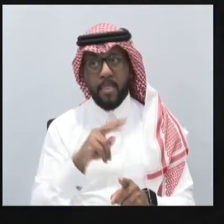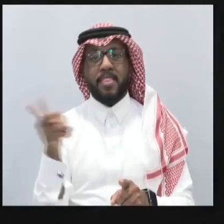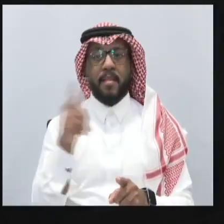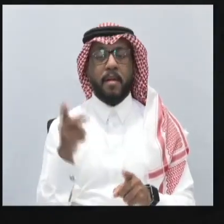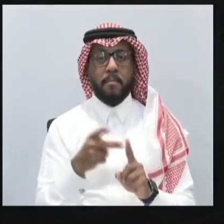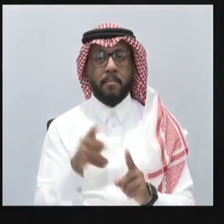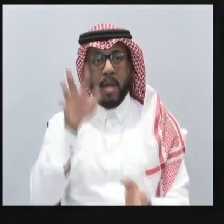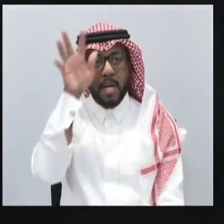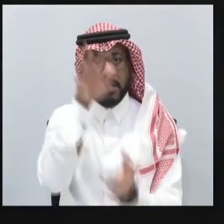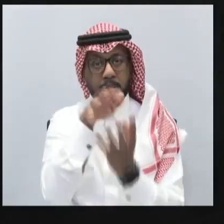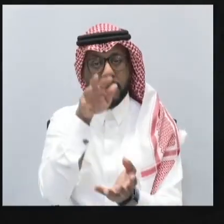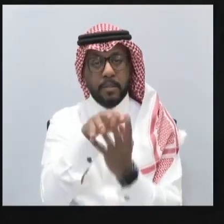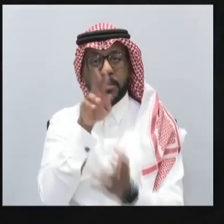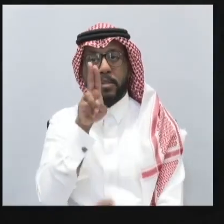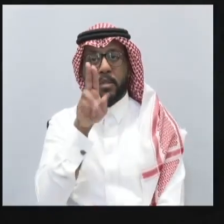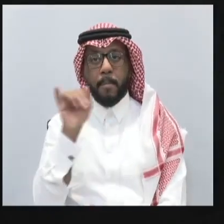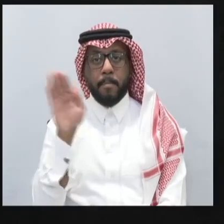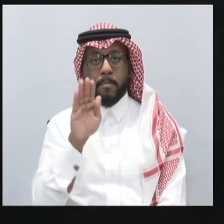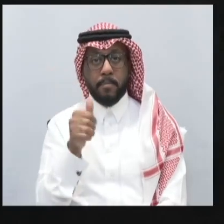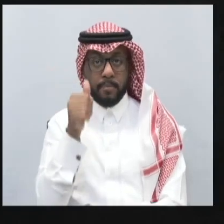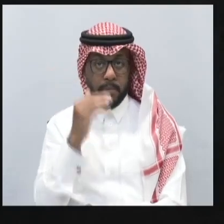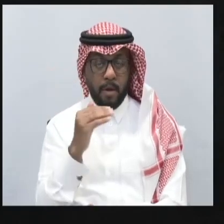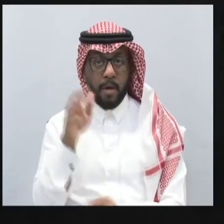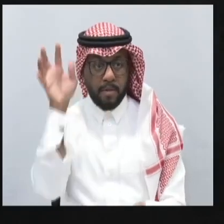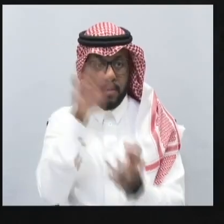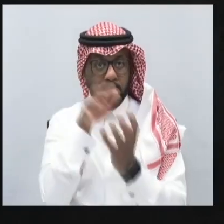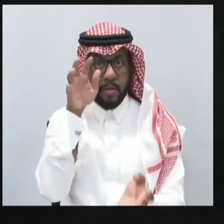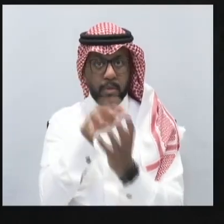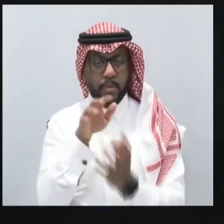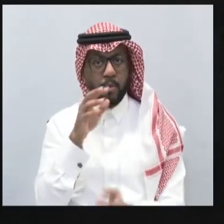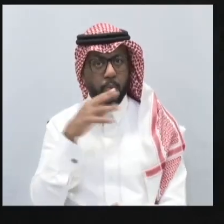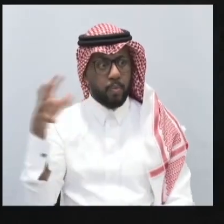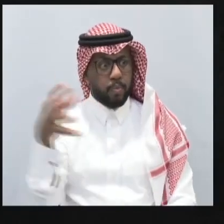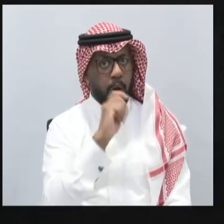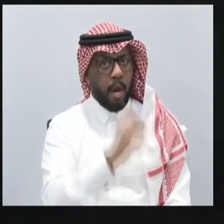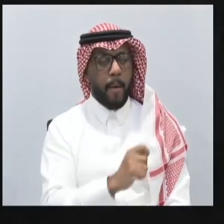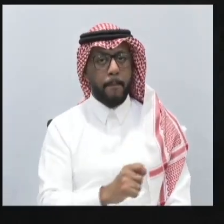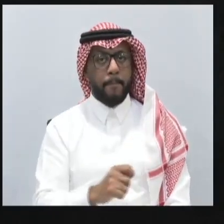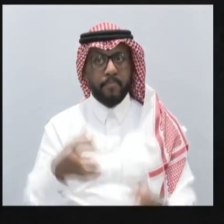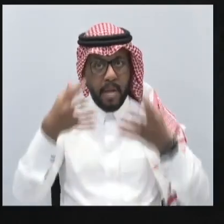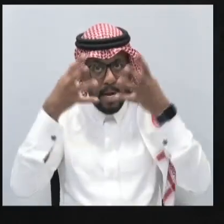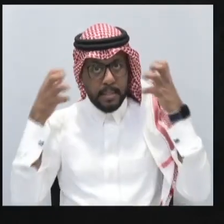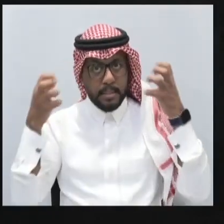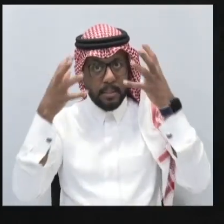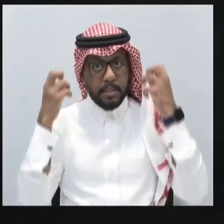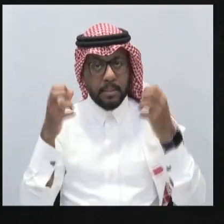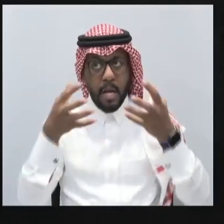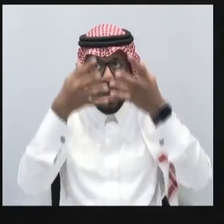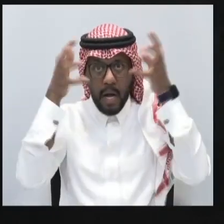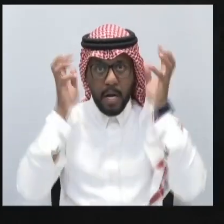اخرى تمساح من الحيوانات اللي تاكل اللحوم الاسد واللب من